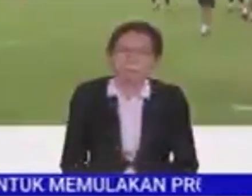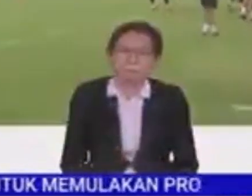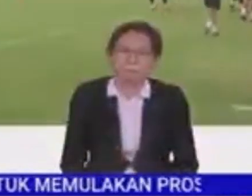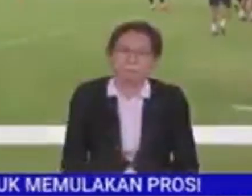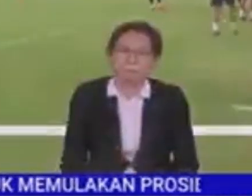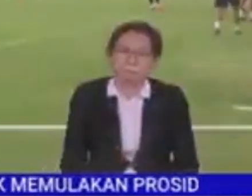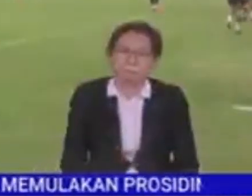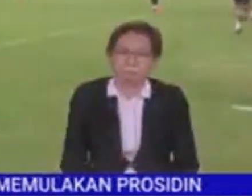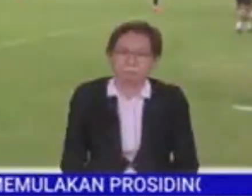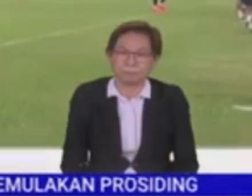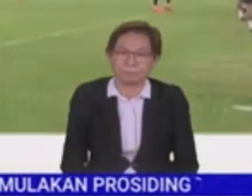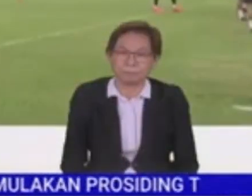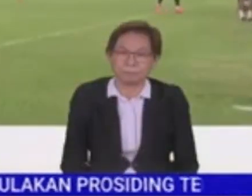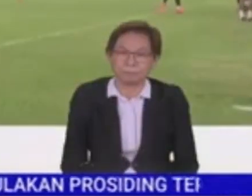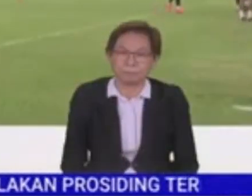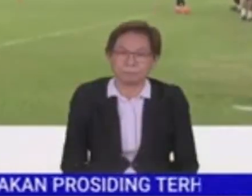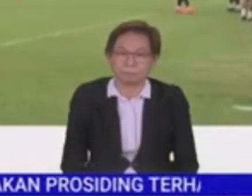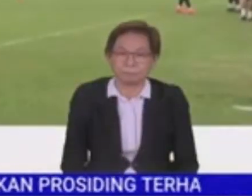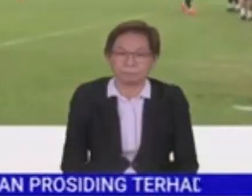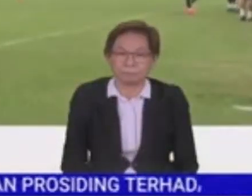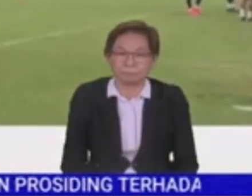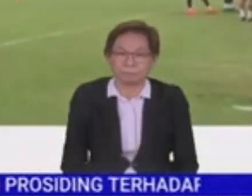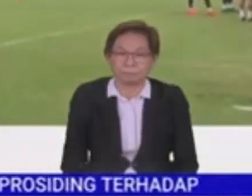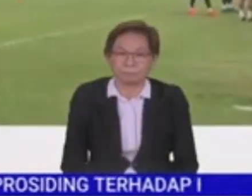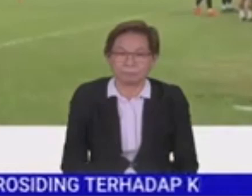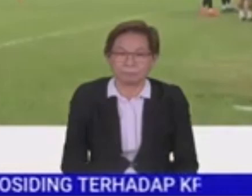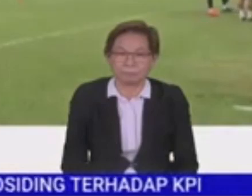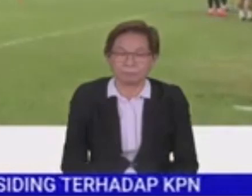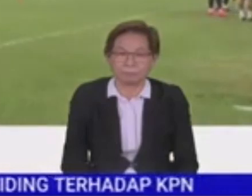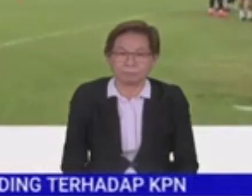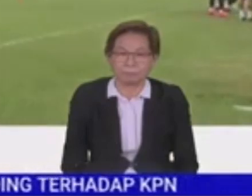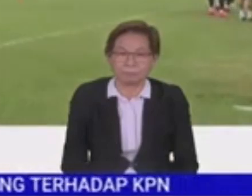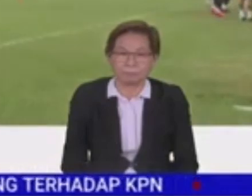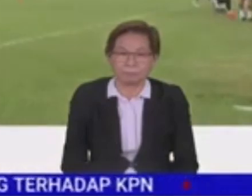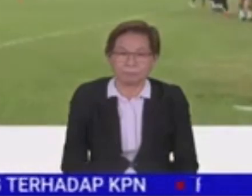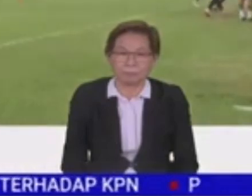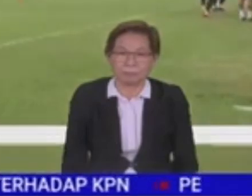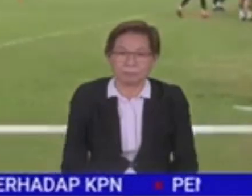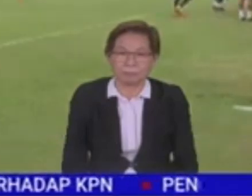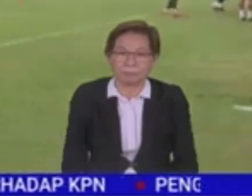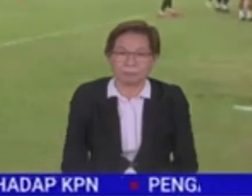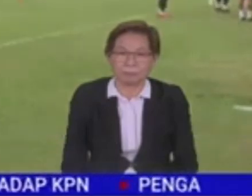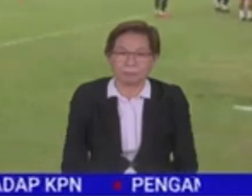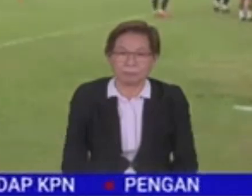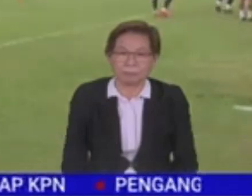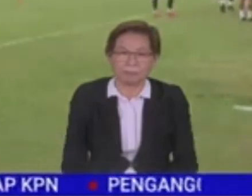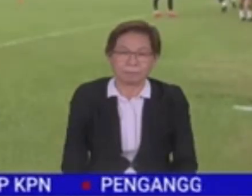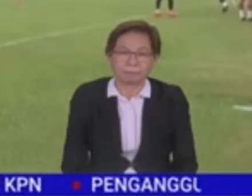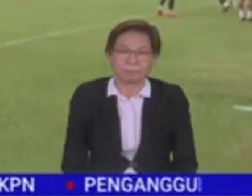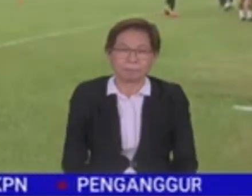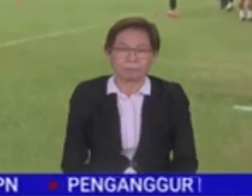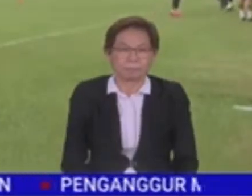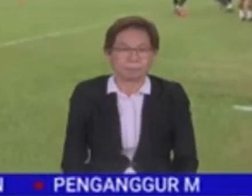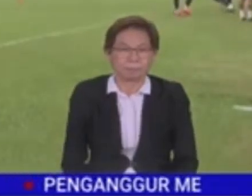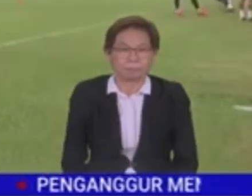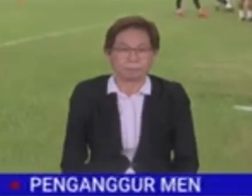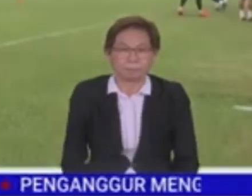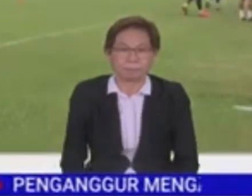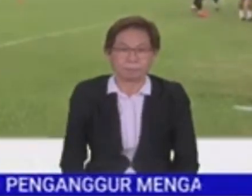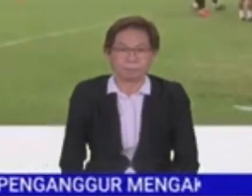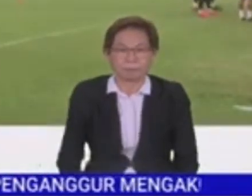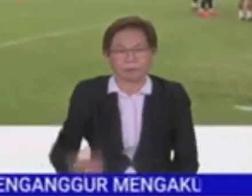Kita tengok dari segi performa Selangor, bagi saya tahun ni adalah lagi baik berbanding sebelum ni. Kita tengok walaupun